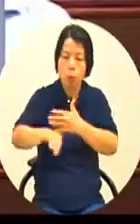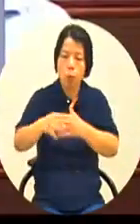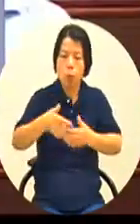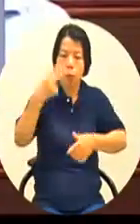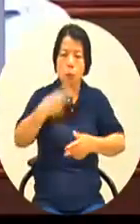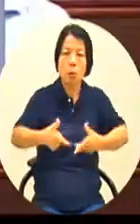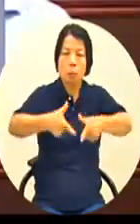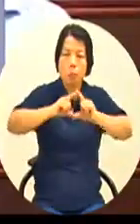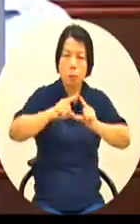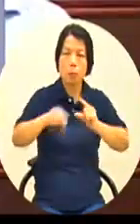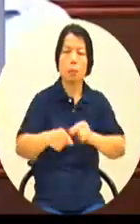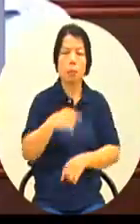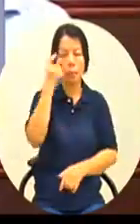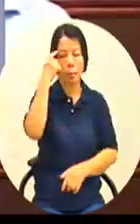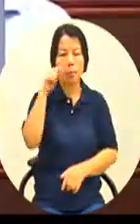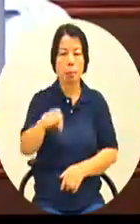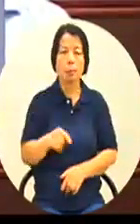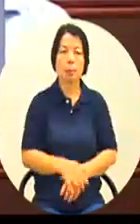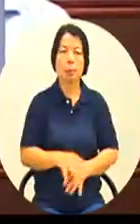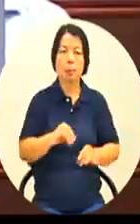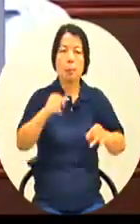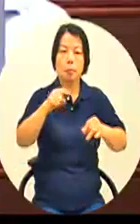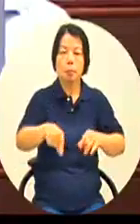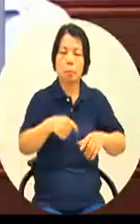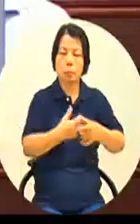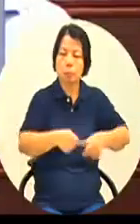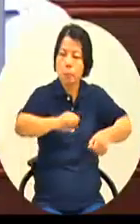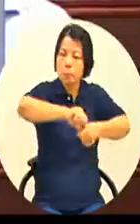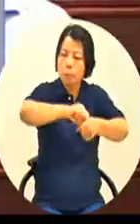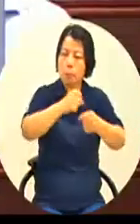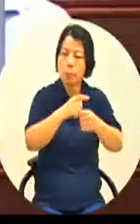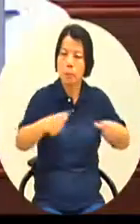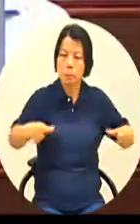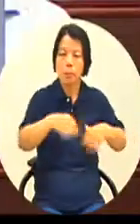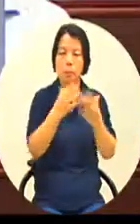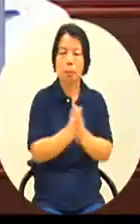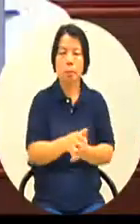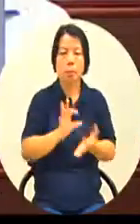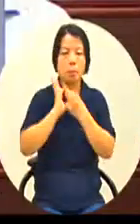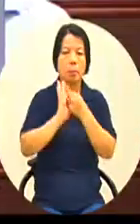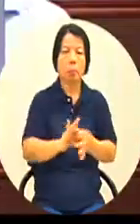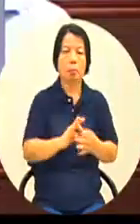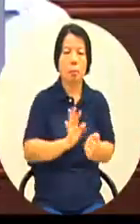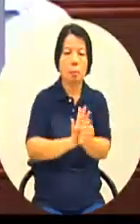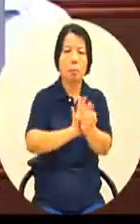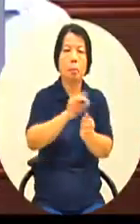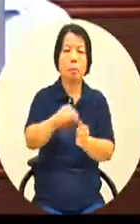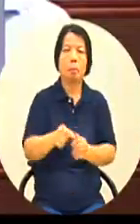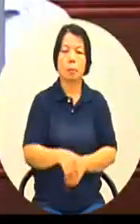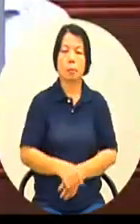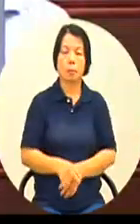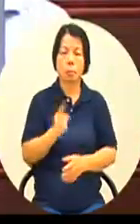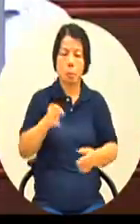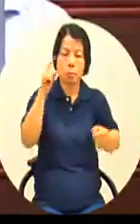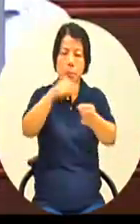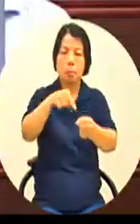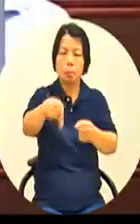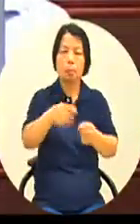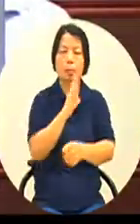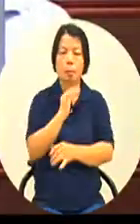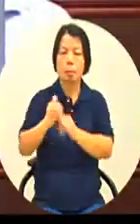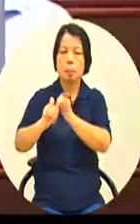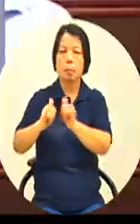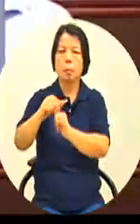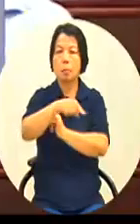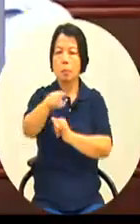来，或是我们觉得说，这个地方我们可以再扩大，我们愿意继续往后来推进。我想这样的一个方向，应该是地方也应该